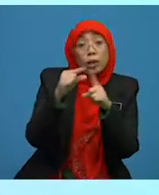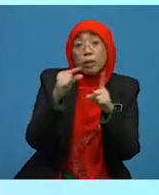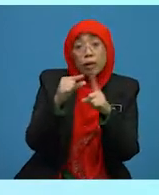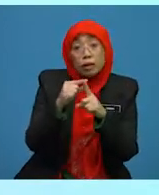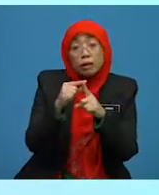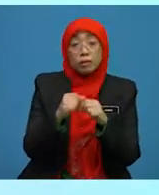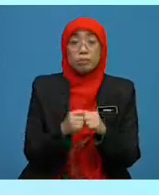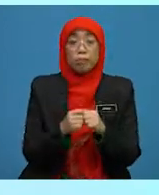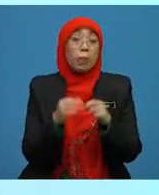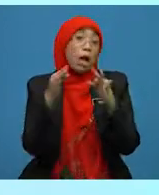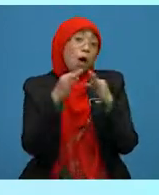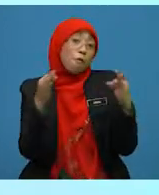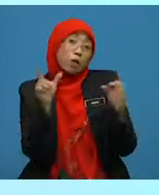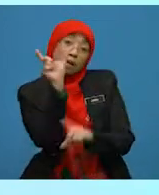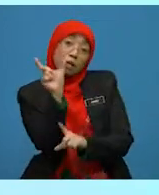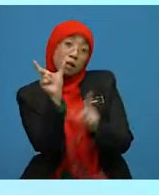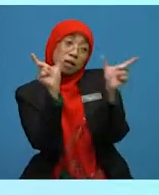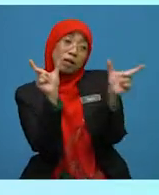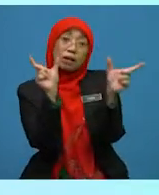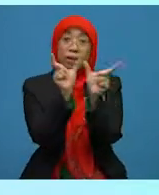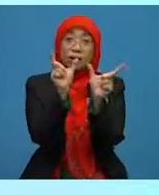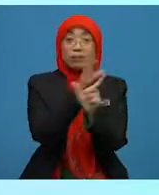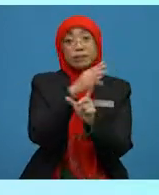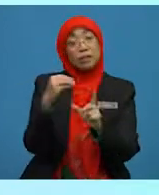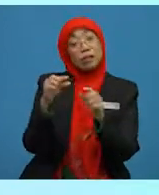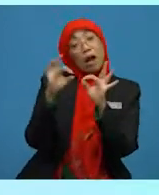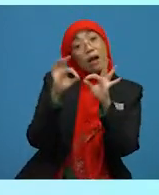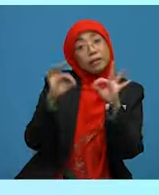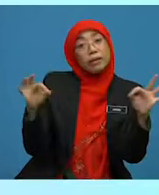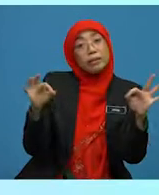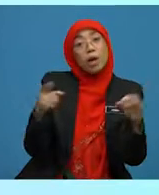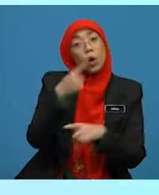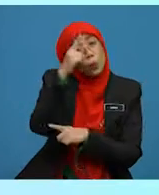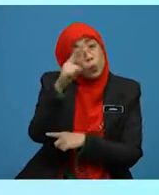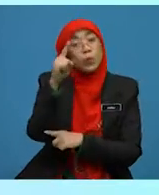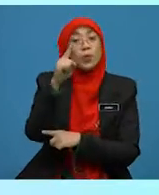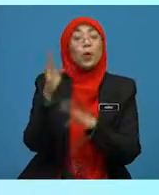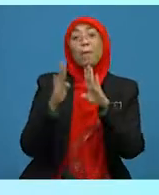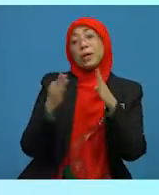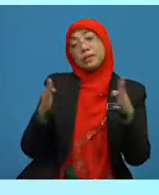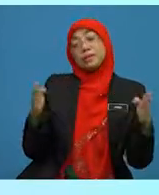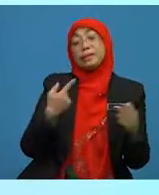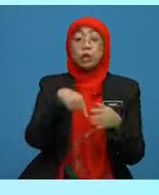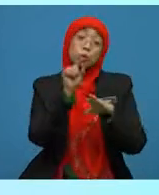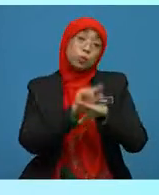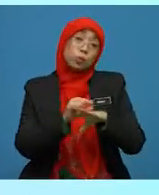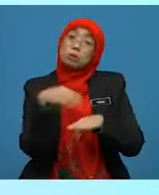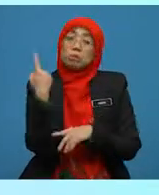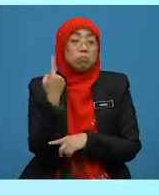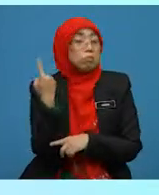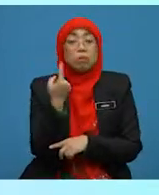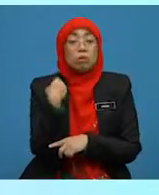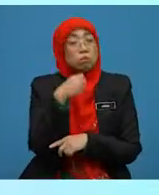perkataan, frasa dan ayat dalam sesuatu bahasa yang digunakan secara